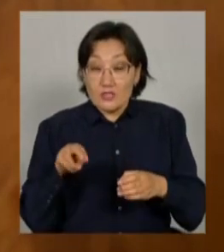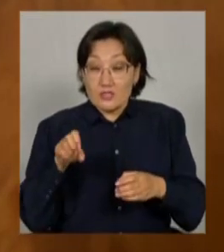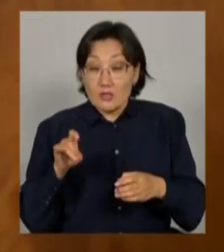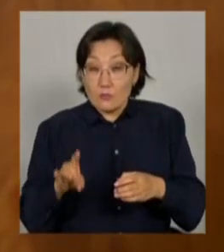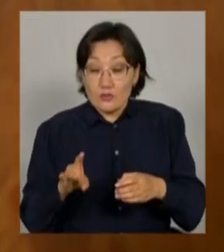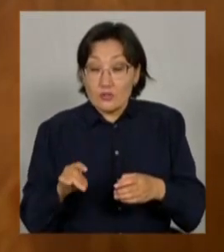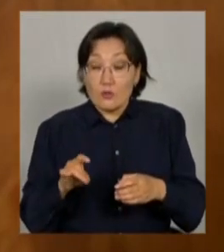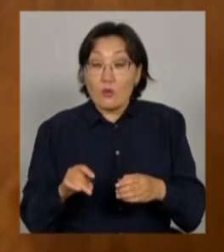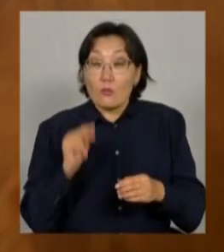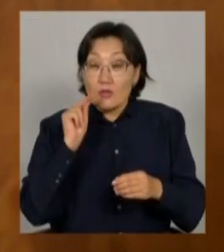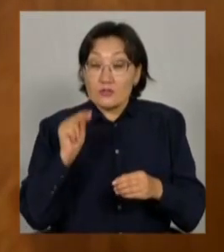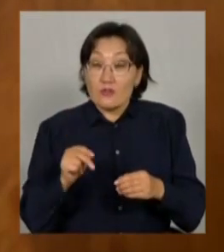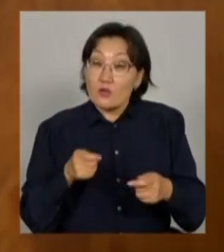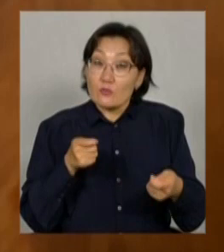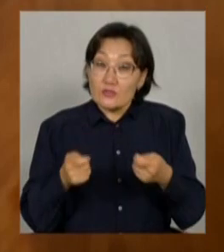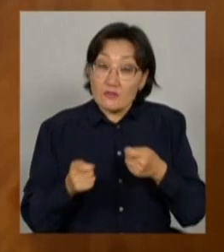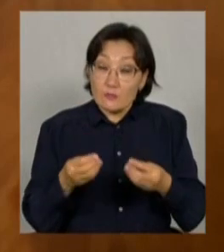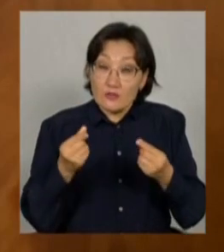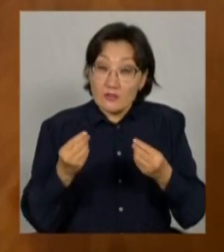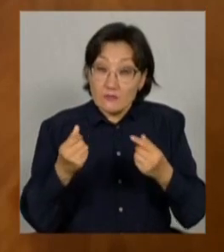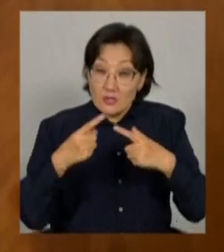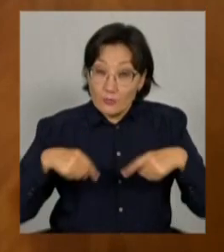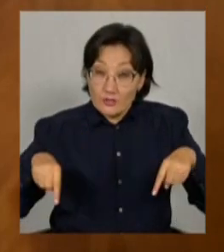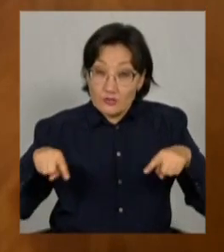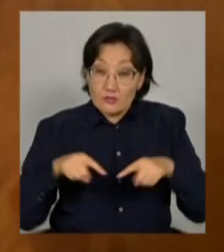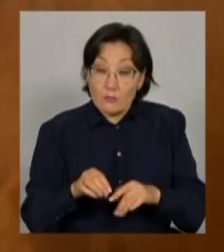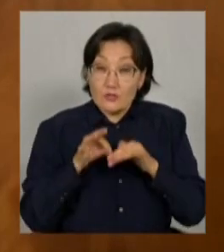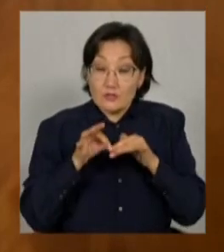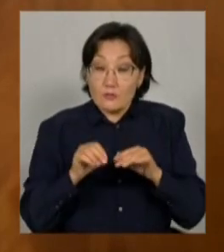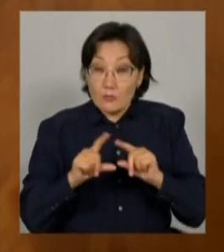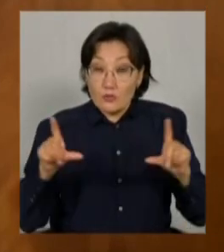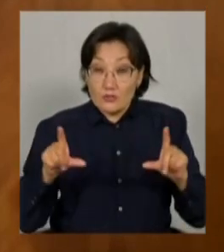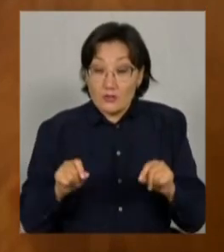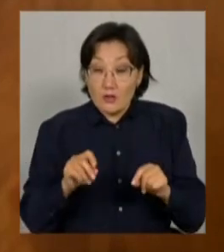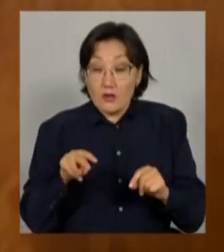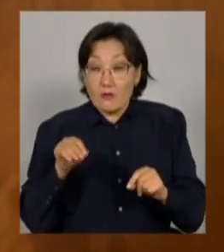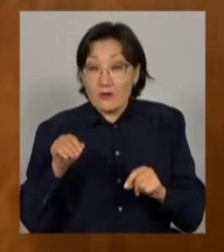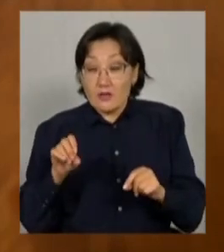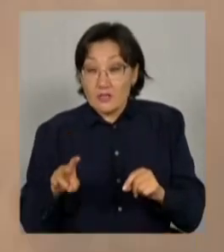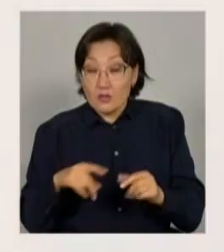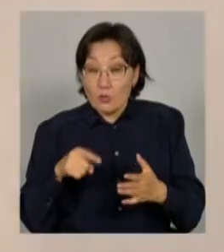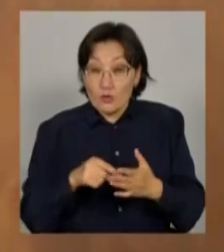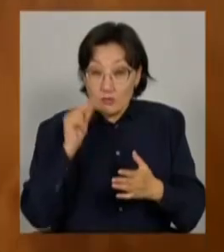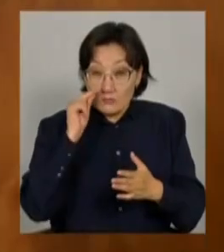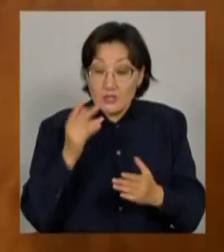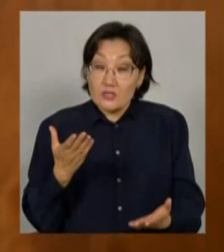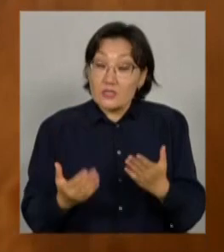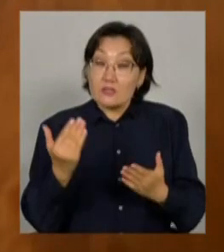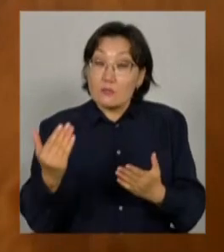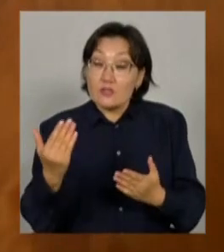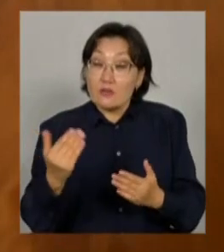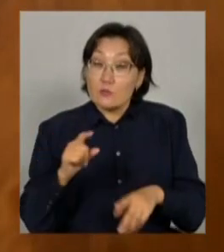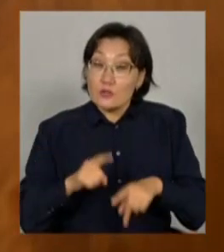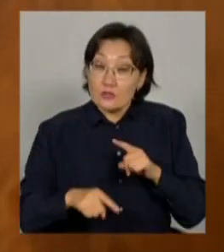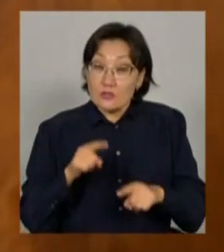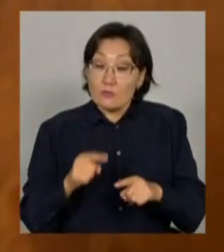Баспана» по подозрению в руководстве финансовой пирамидой проводится департаментом АФМ по городу Шымкент. Если вы и ваши